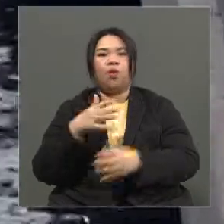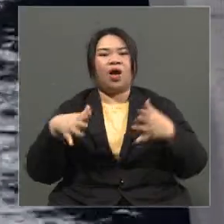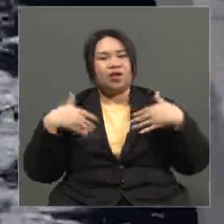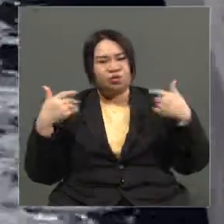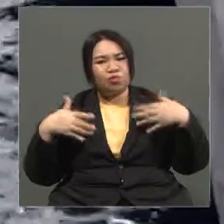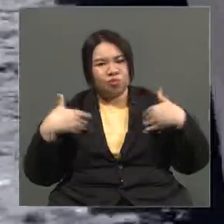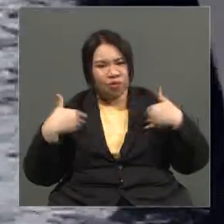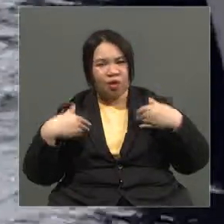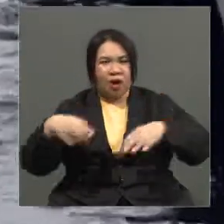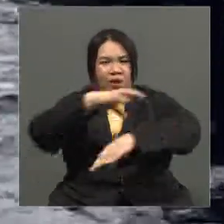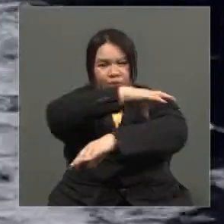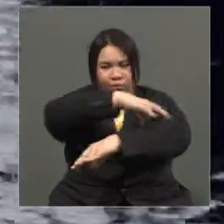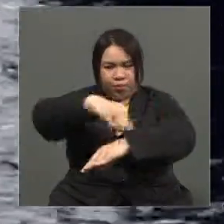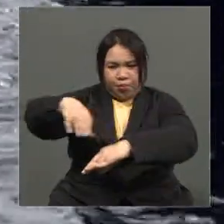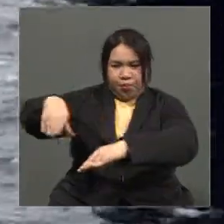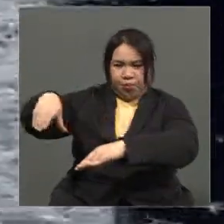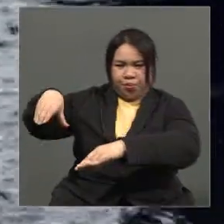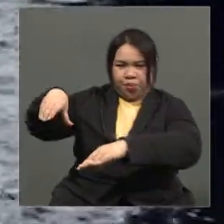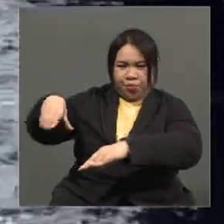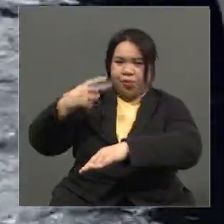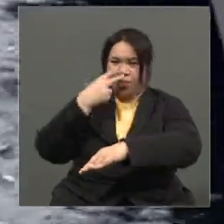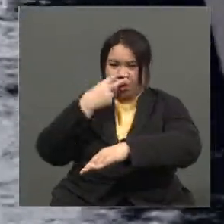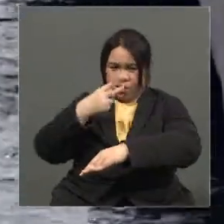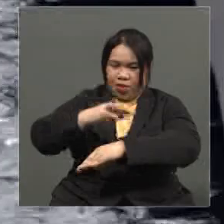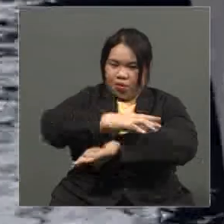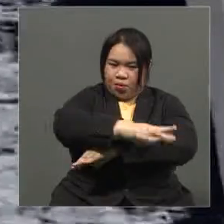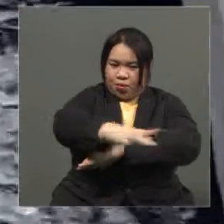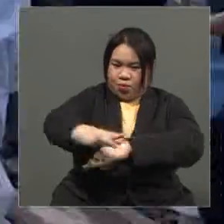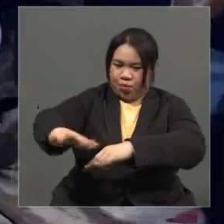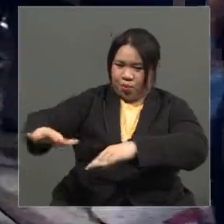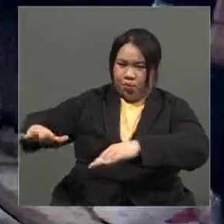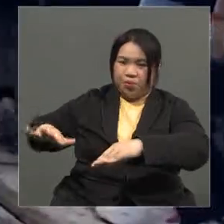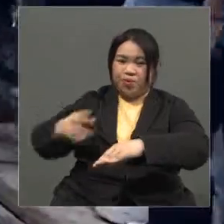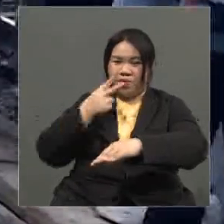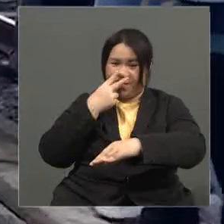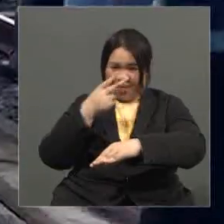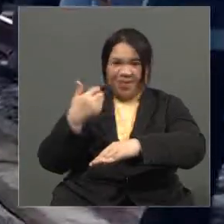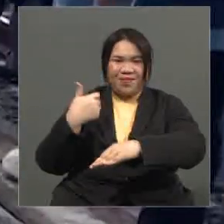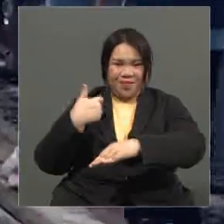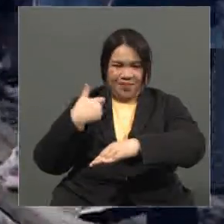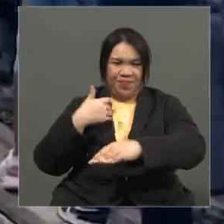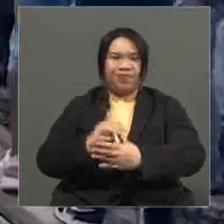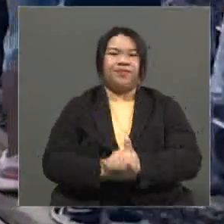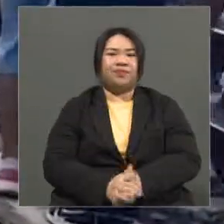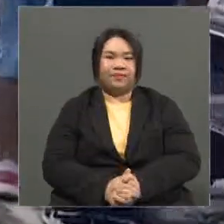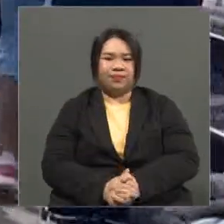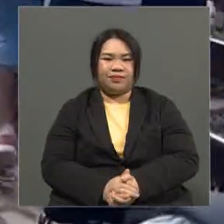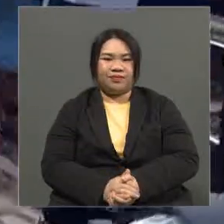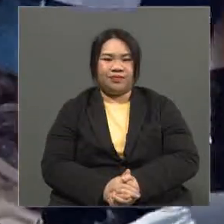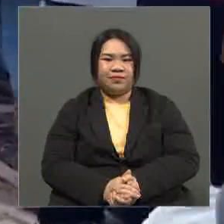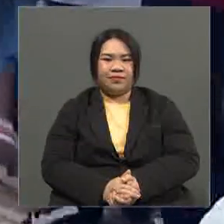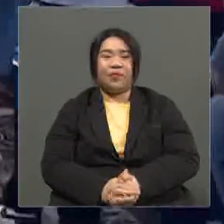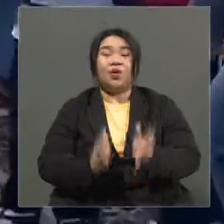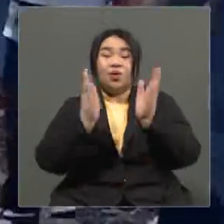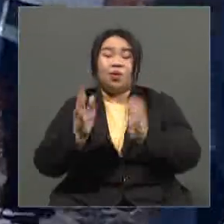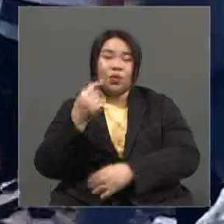สนานกับขบวนรถไฟลอยฟ้าที่ทอดยาวข้ามไปบนอ่างเก็บน้ำเหนือเขื่อนป่าศักดิ์ชลสิทธิ์ครับนอกจากนี้ยังให้นัก